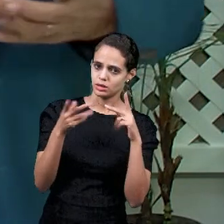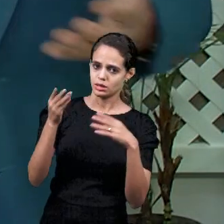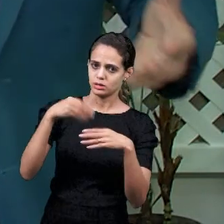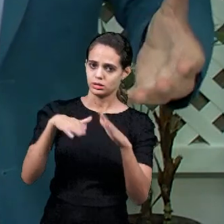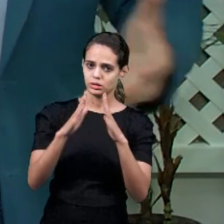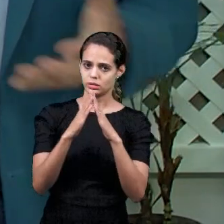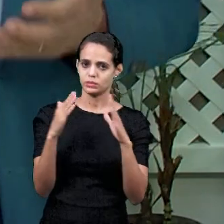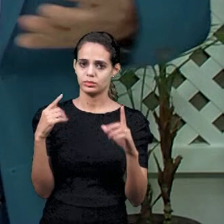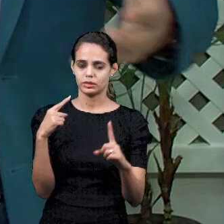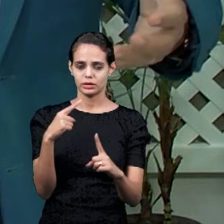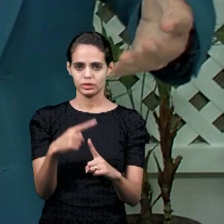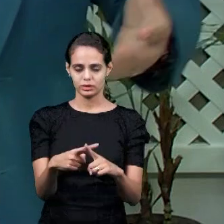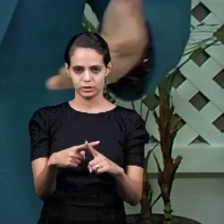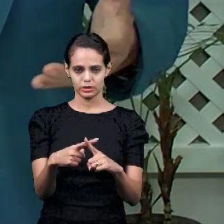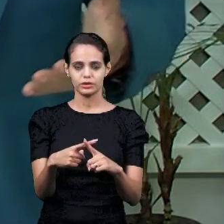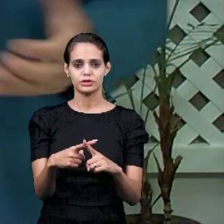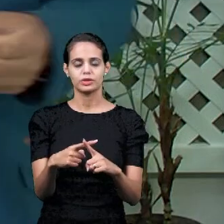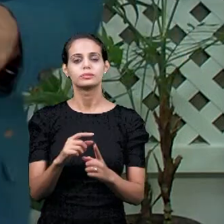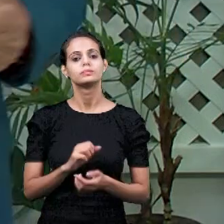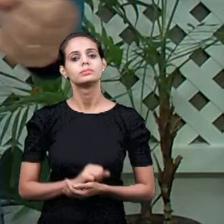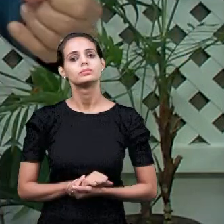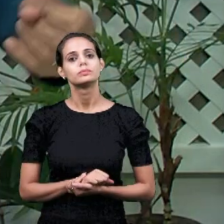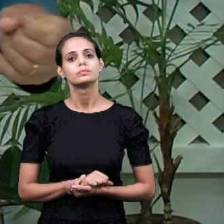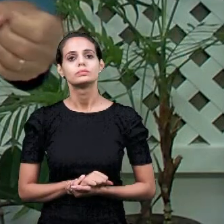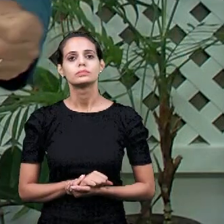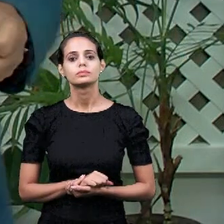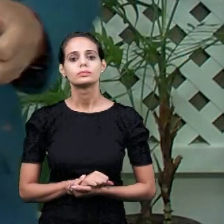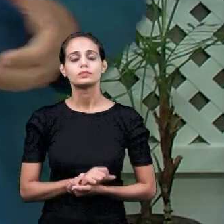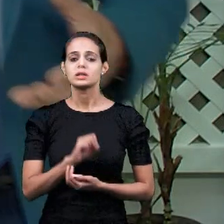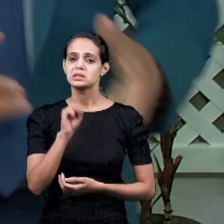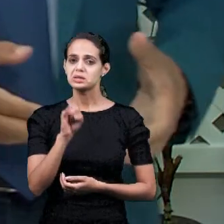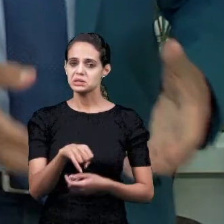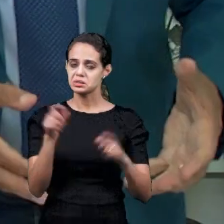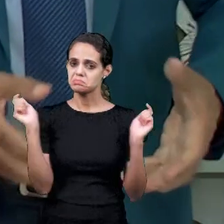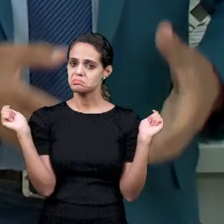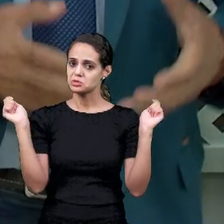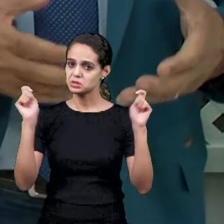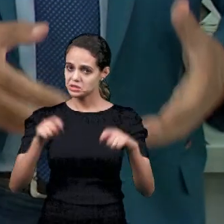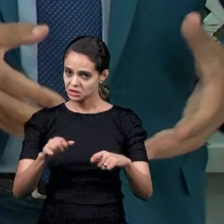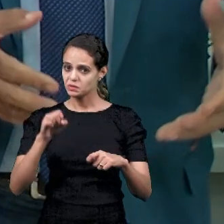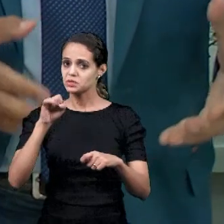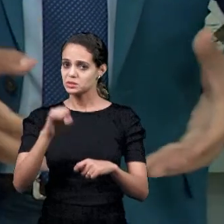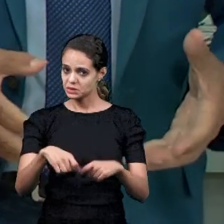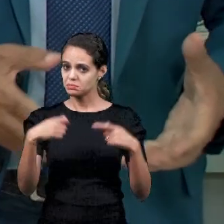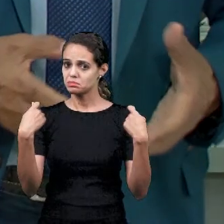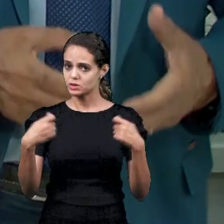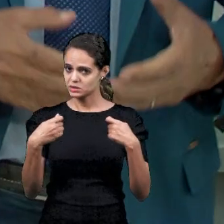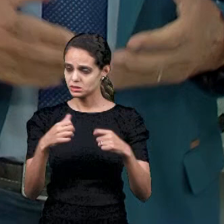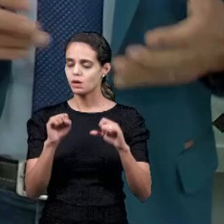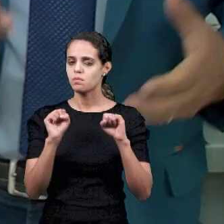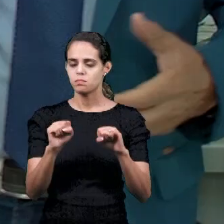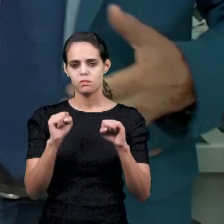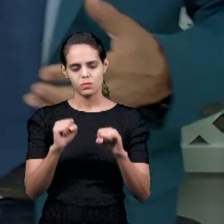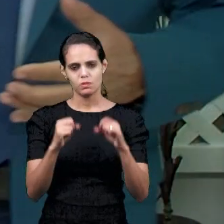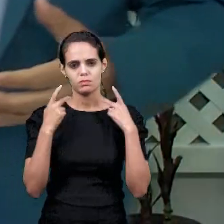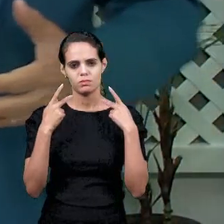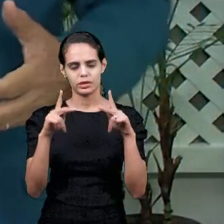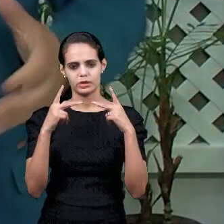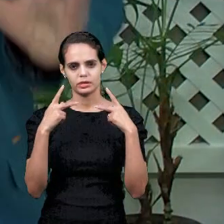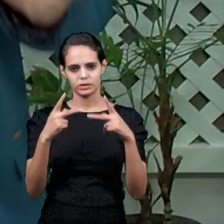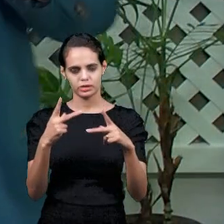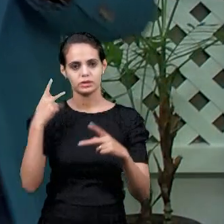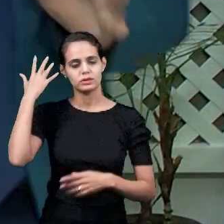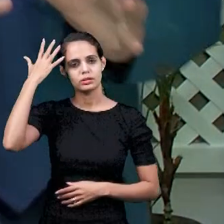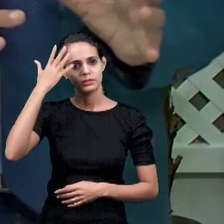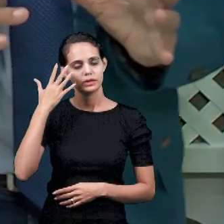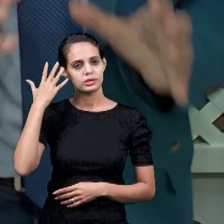temples encore ouverts, si c'est nécessaire et possible, et ils pourront prêcher ce message le dimanche